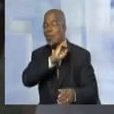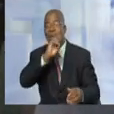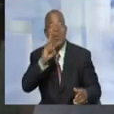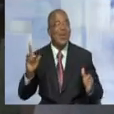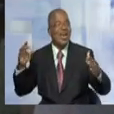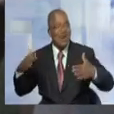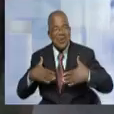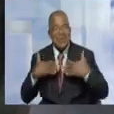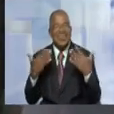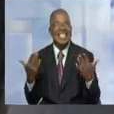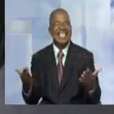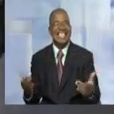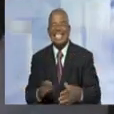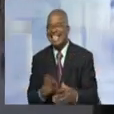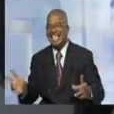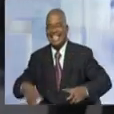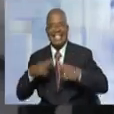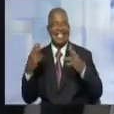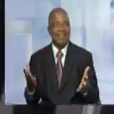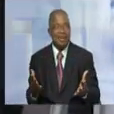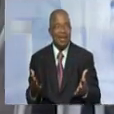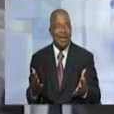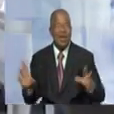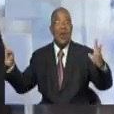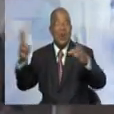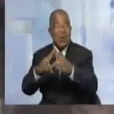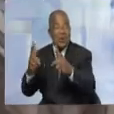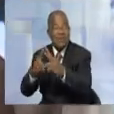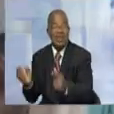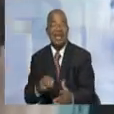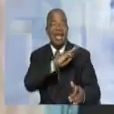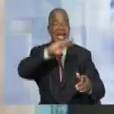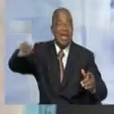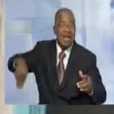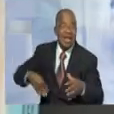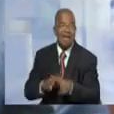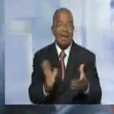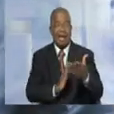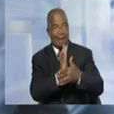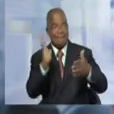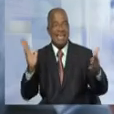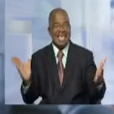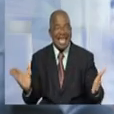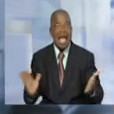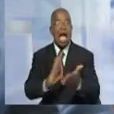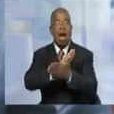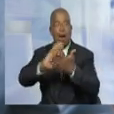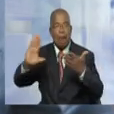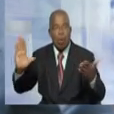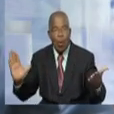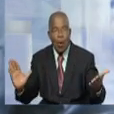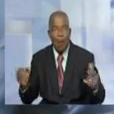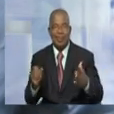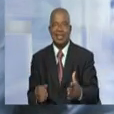de l'adhésion de ses administrés à sa politique de salubrité. Ndriyao s'appuie sur la récente acquisition de